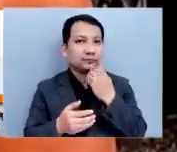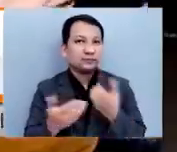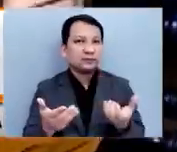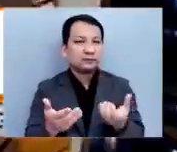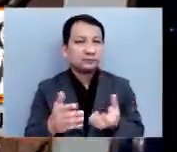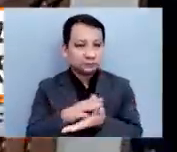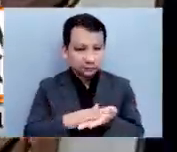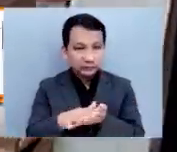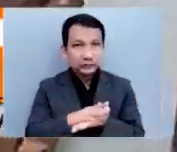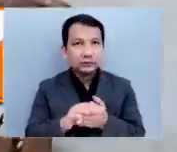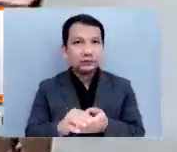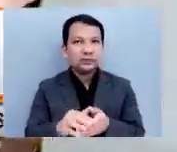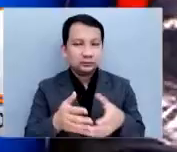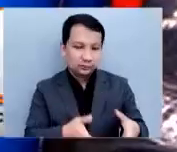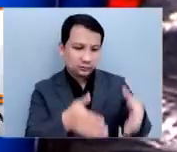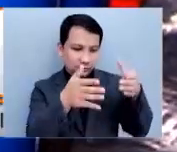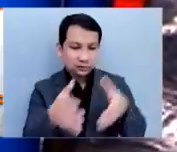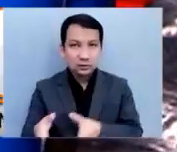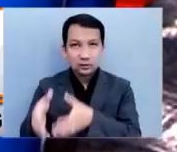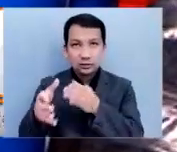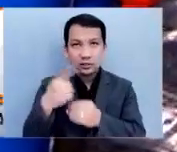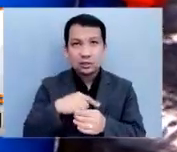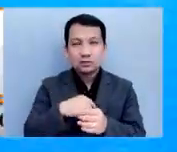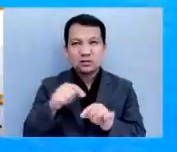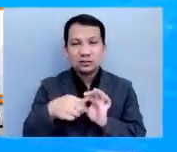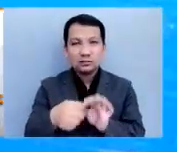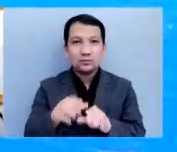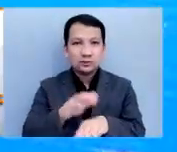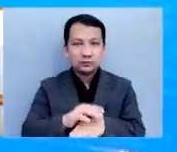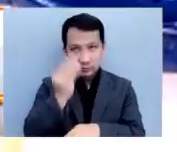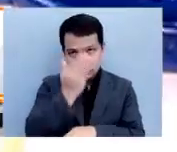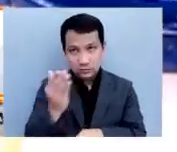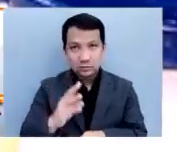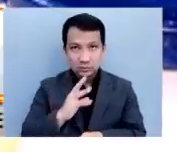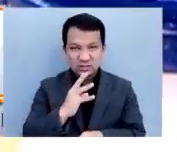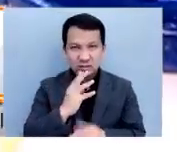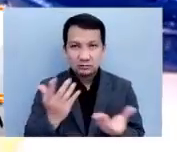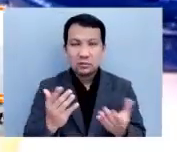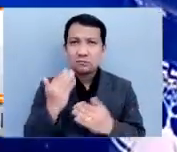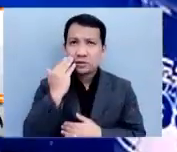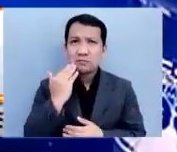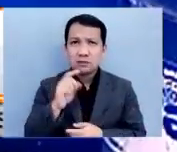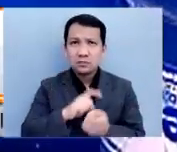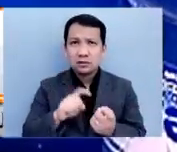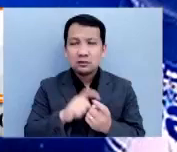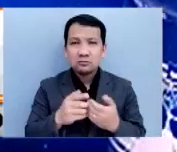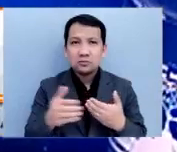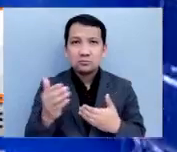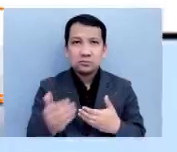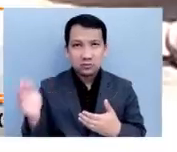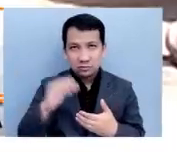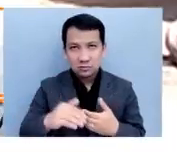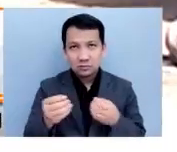paghuhugas. Mga tangke naman ang pambato ng water station na ito sa nagbabadyang service interruption. Sapat daw ito para maitawid ang buong araw na